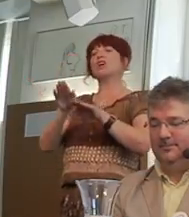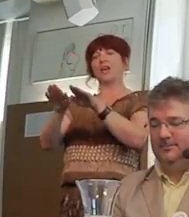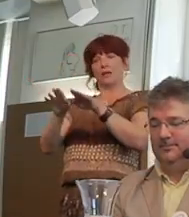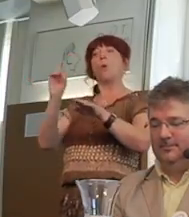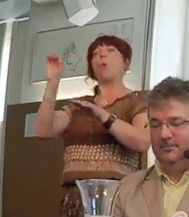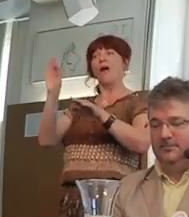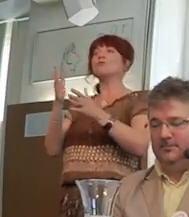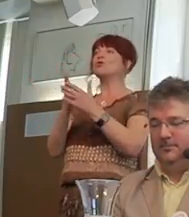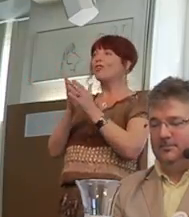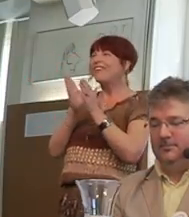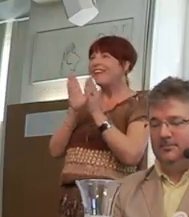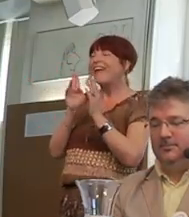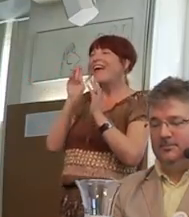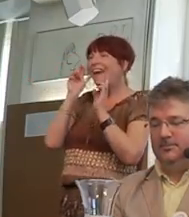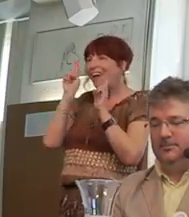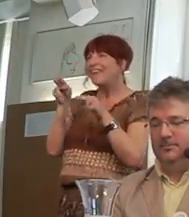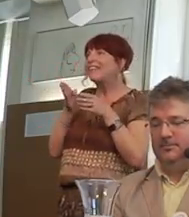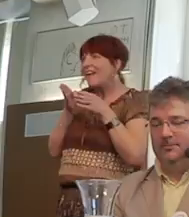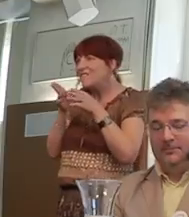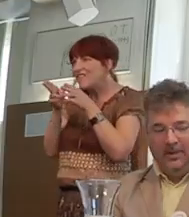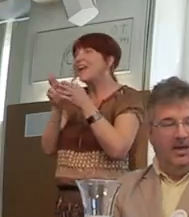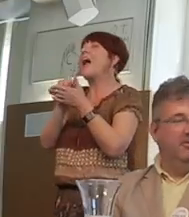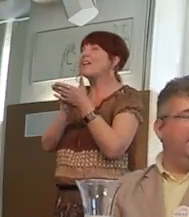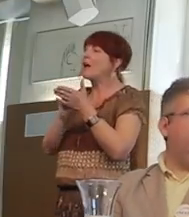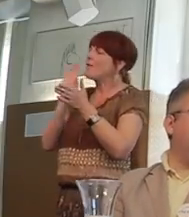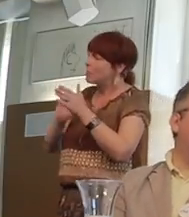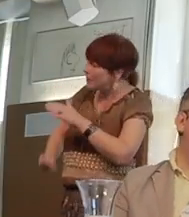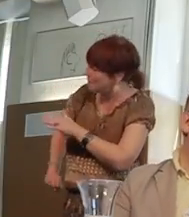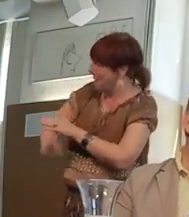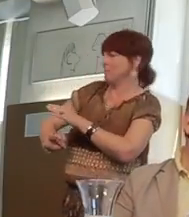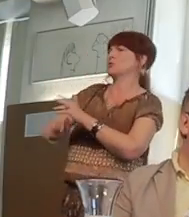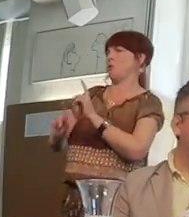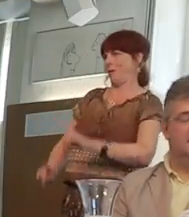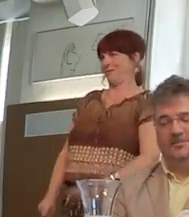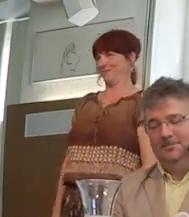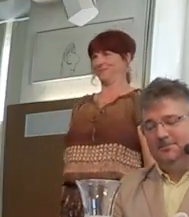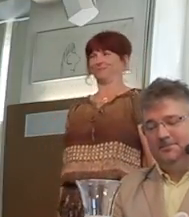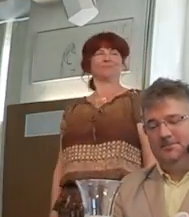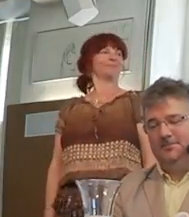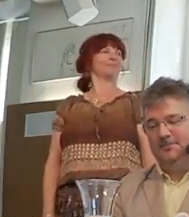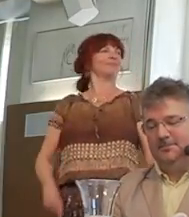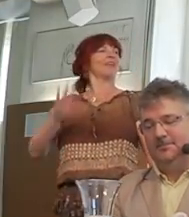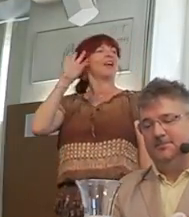einmal wiederholen, bitte schubse Sie uns weiter. Fritz Hausier. Ja,